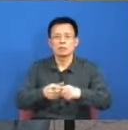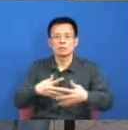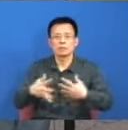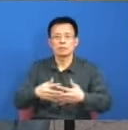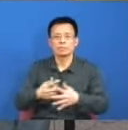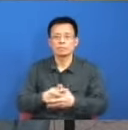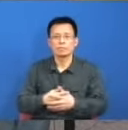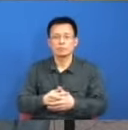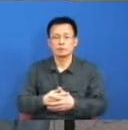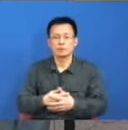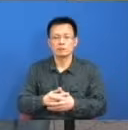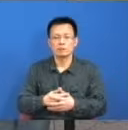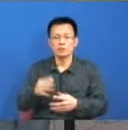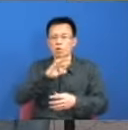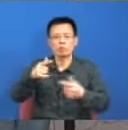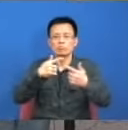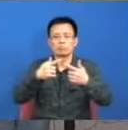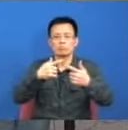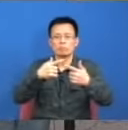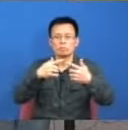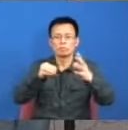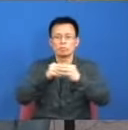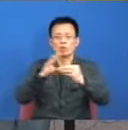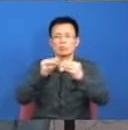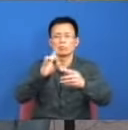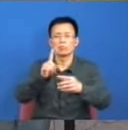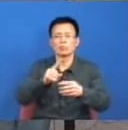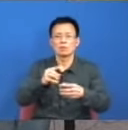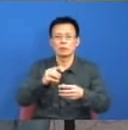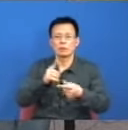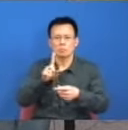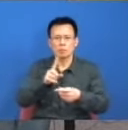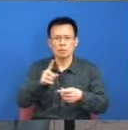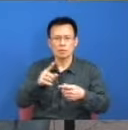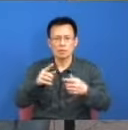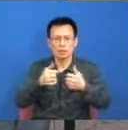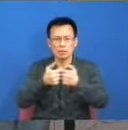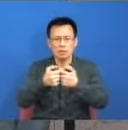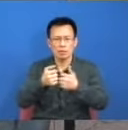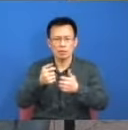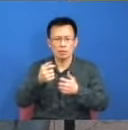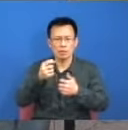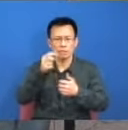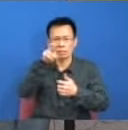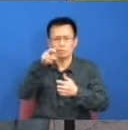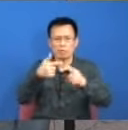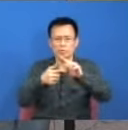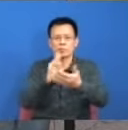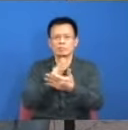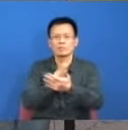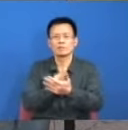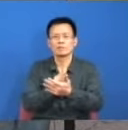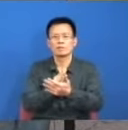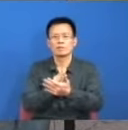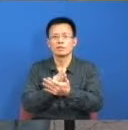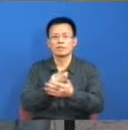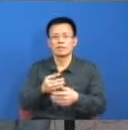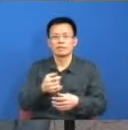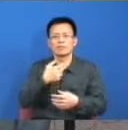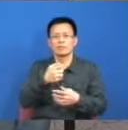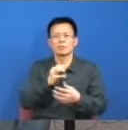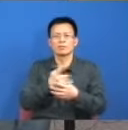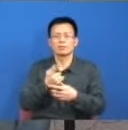會爭議呢個問題嘅。 係。咁點解你太太又唔同你有唔同嘅睇法咧？ 唔出奇啊，因為